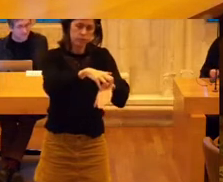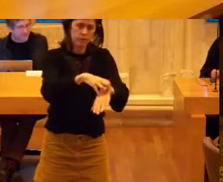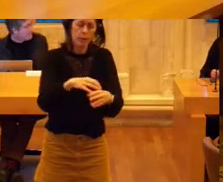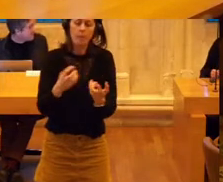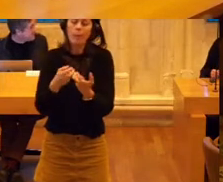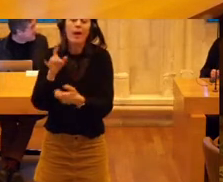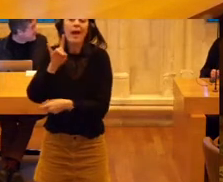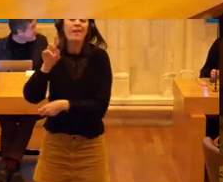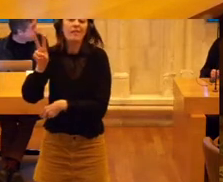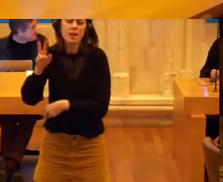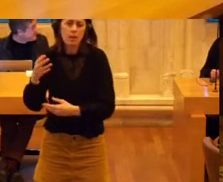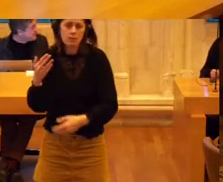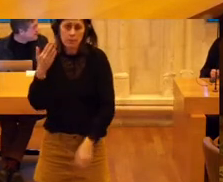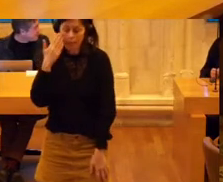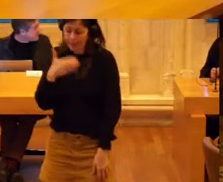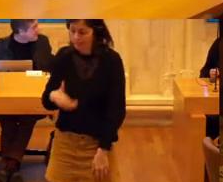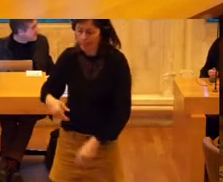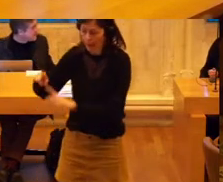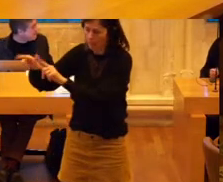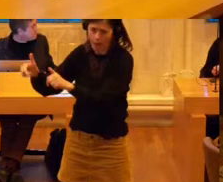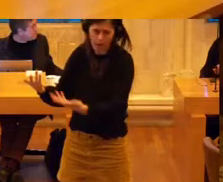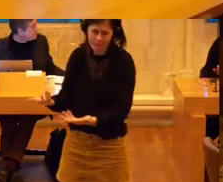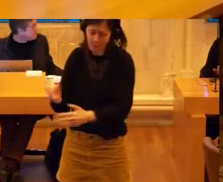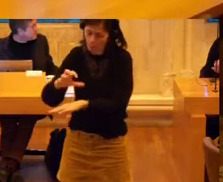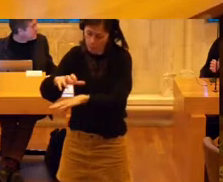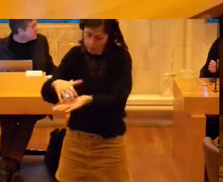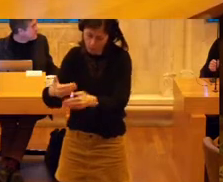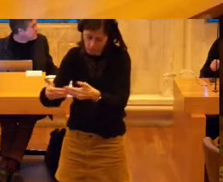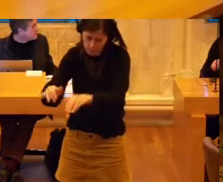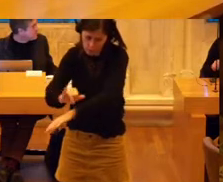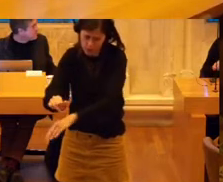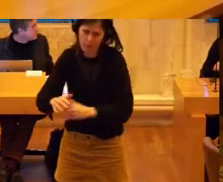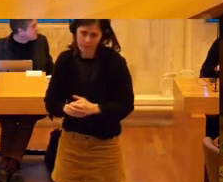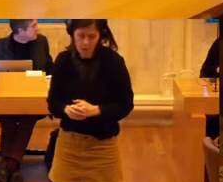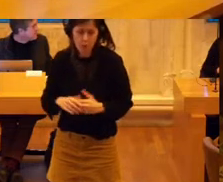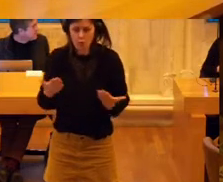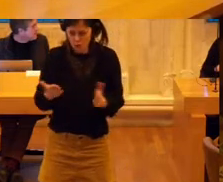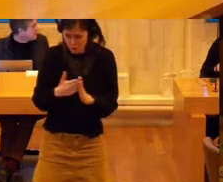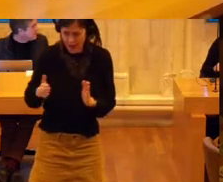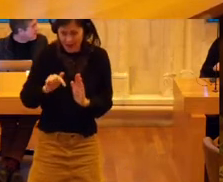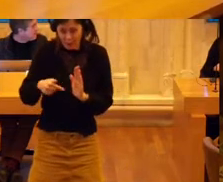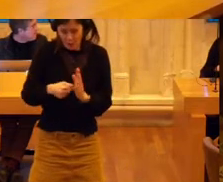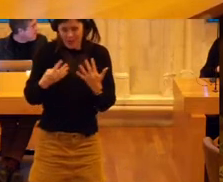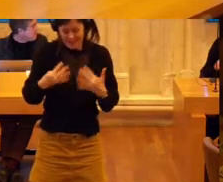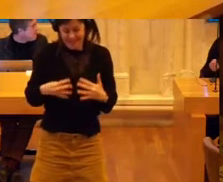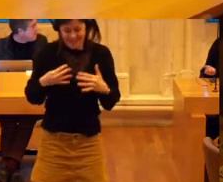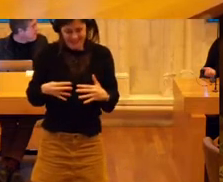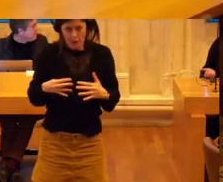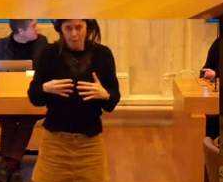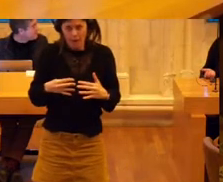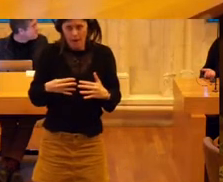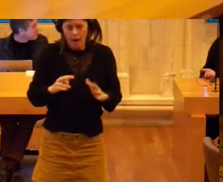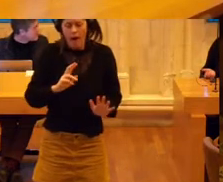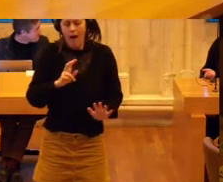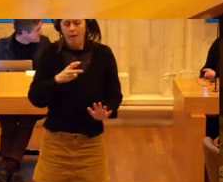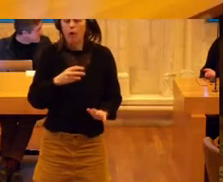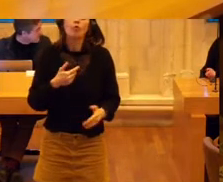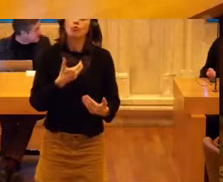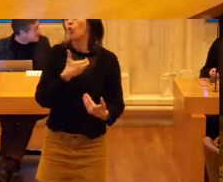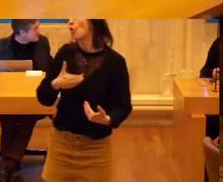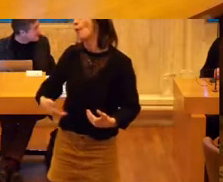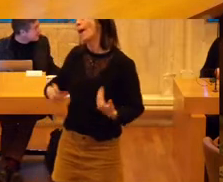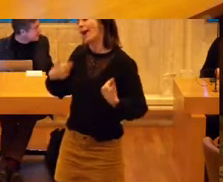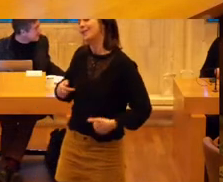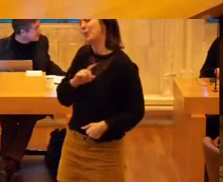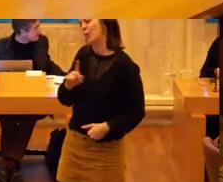il n'y aurait pas eu de pôle de la Évigné, sachant que depuis 2019, il y a une remontée des médecins généralistes. Le maire, non, la ville, oui. Oui, le maire, oui. Oui. La